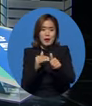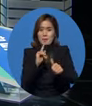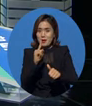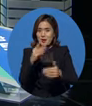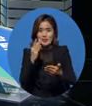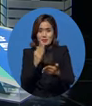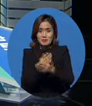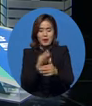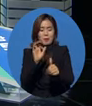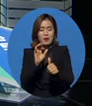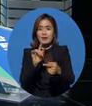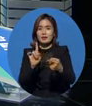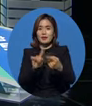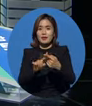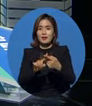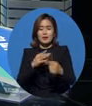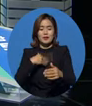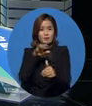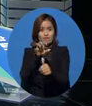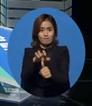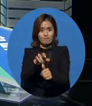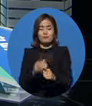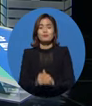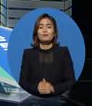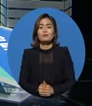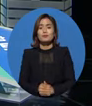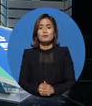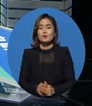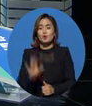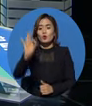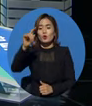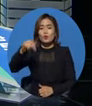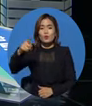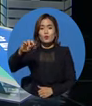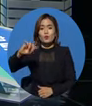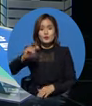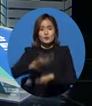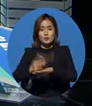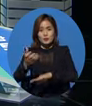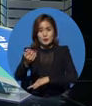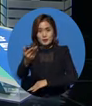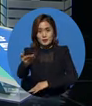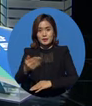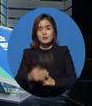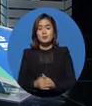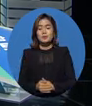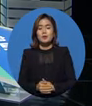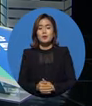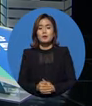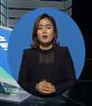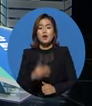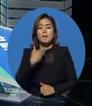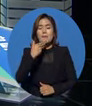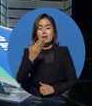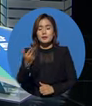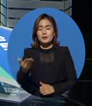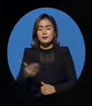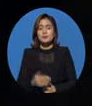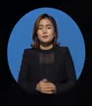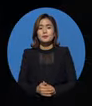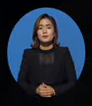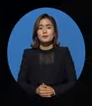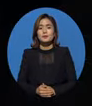비방에 대해서는 사회자가 제재 하겠습니다 먼저 on 식 후보에게 주도권 드리겠습니다 주도권 시간 8분 입니다